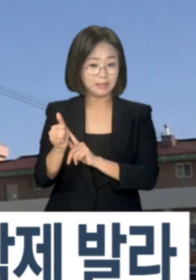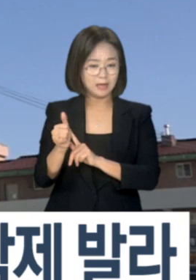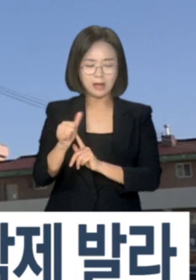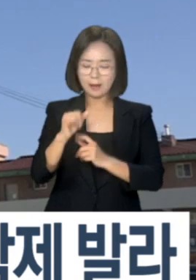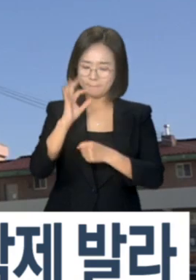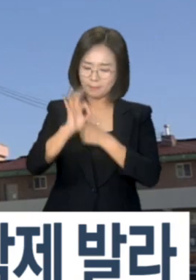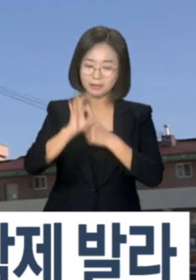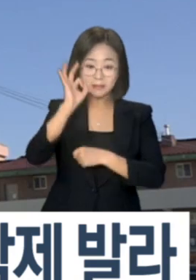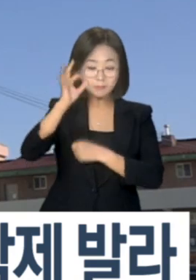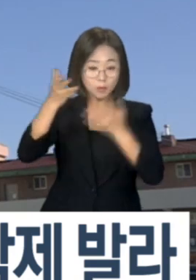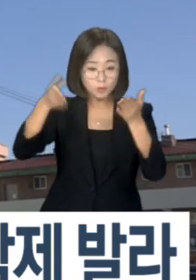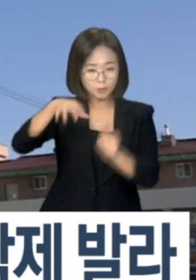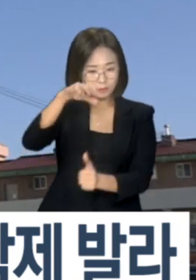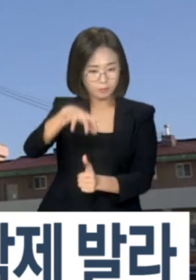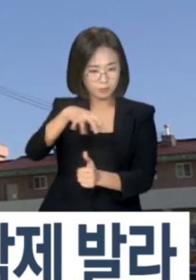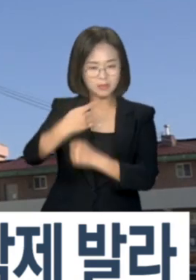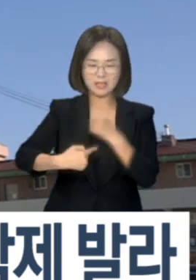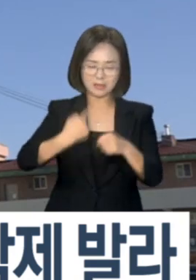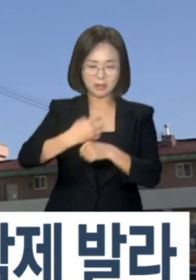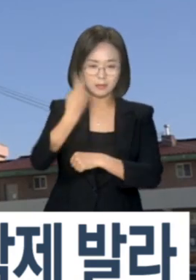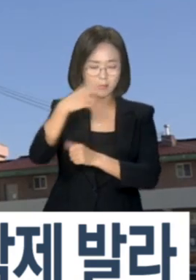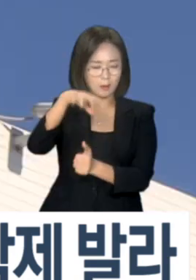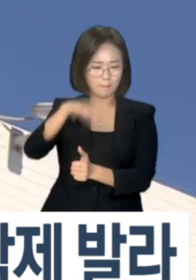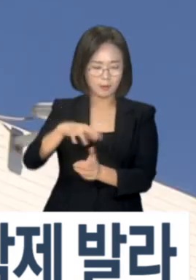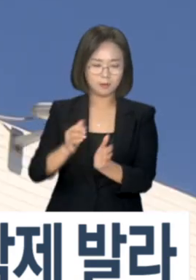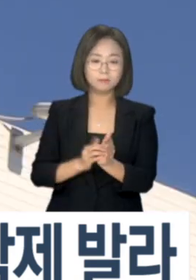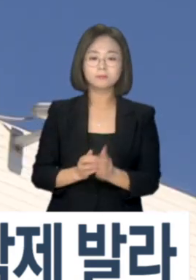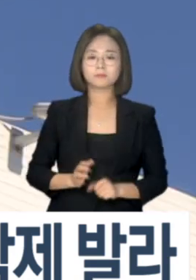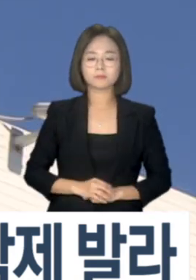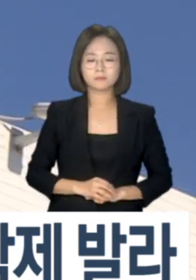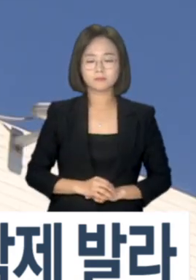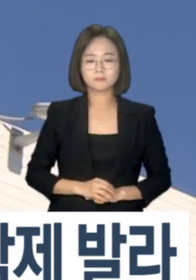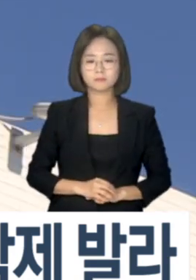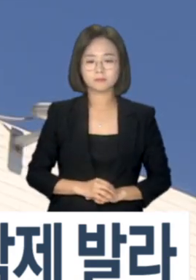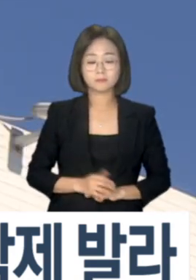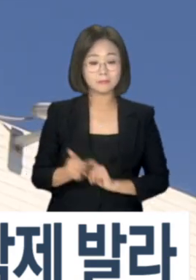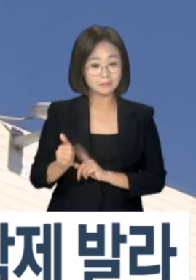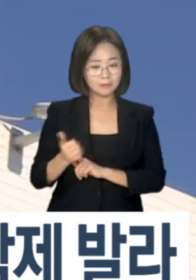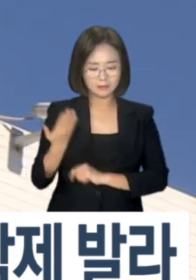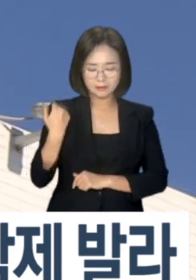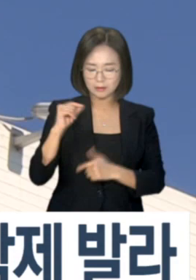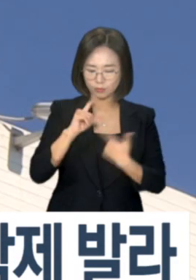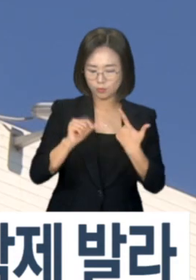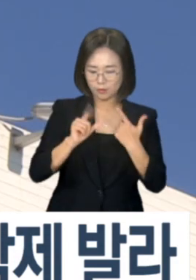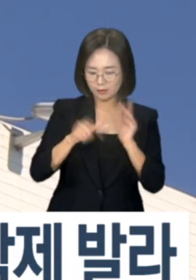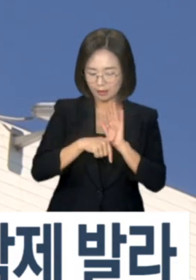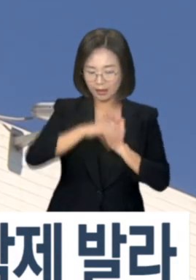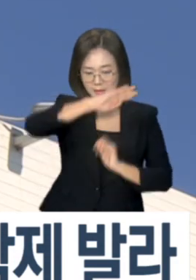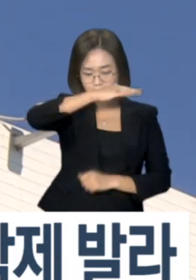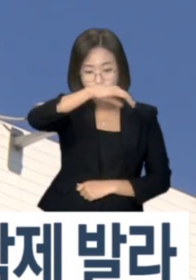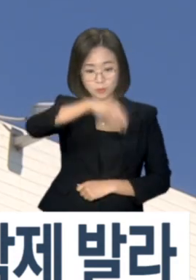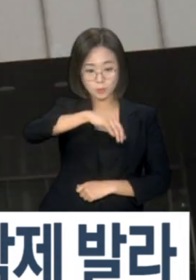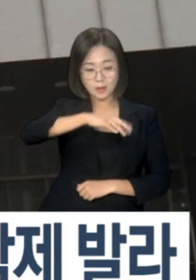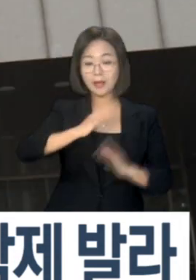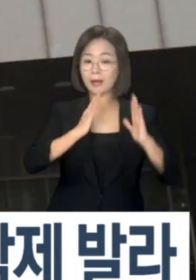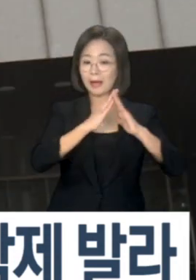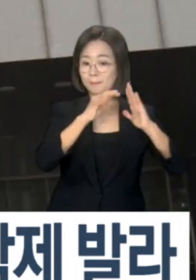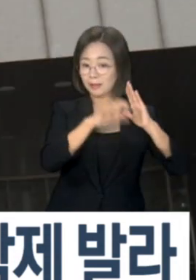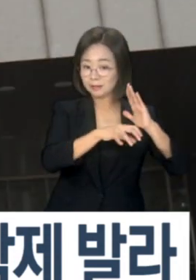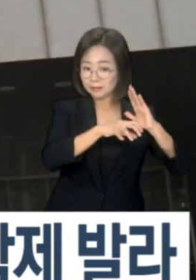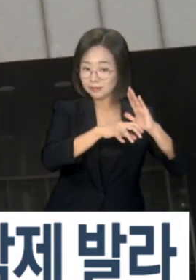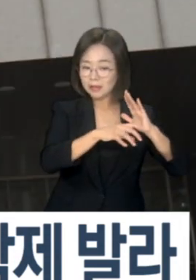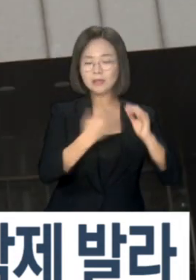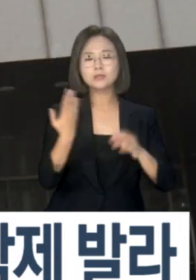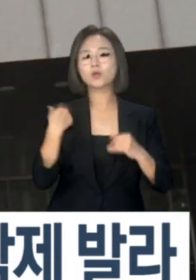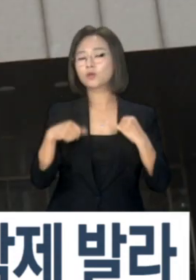선고한 원심을 깨고 징역 1년 2개월을 선고했습니다는 지난 6월 강원도 원주 시한 아파트에서